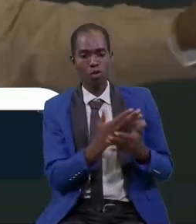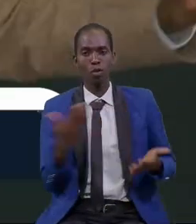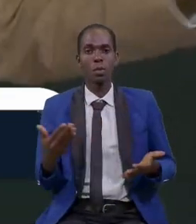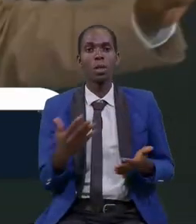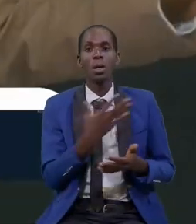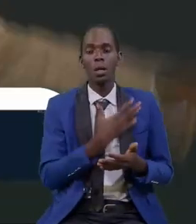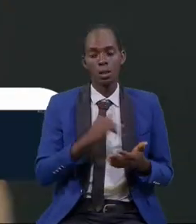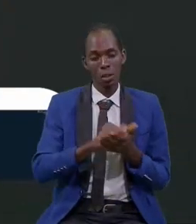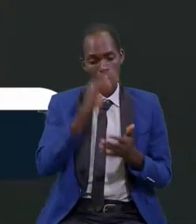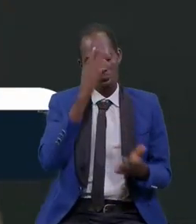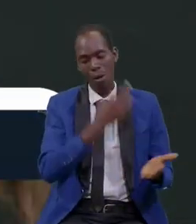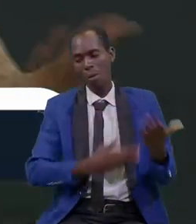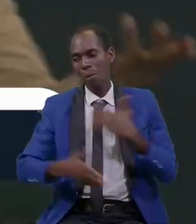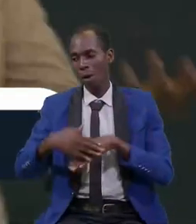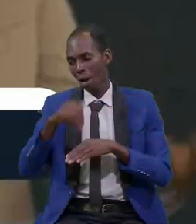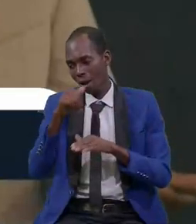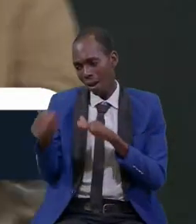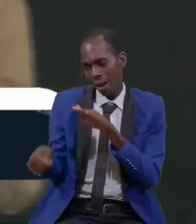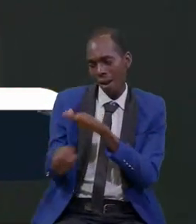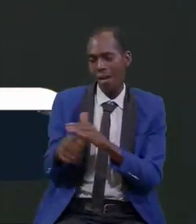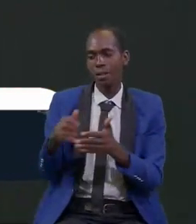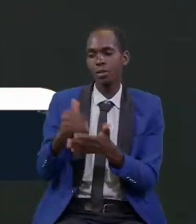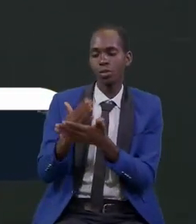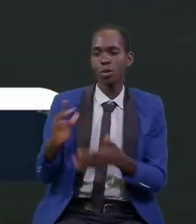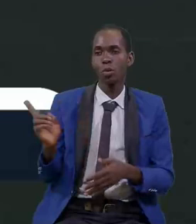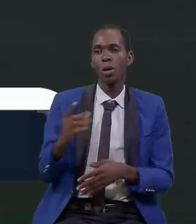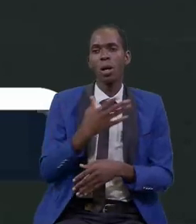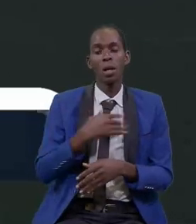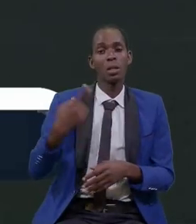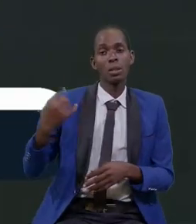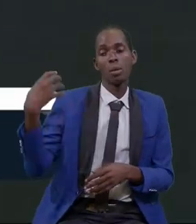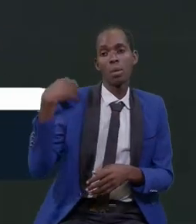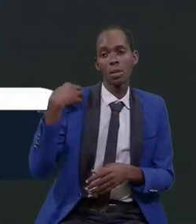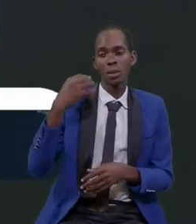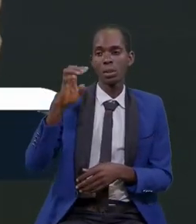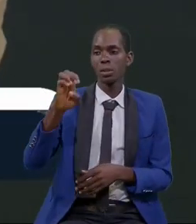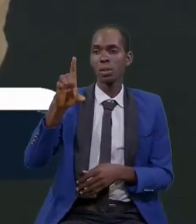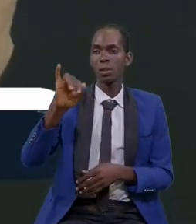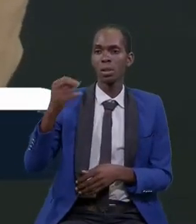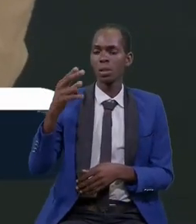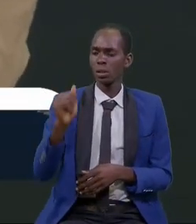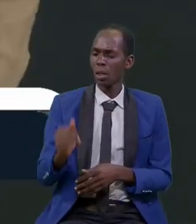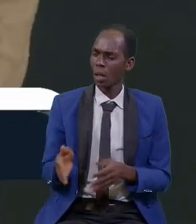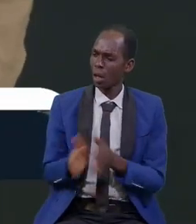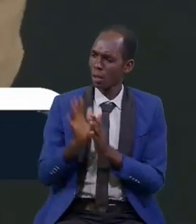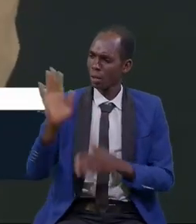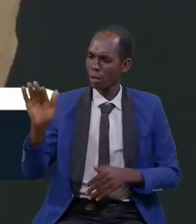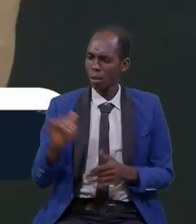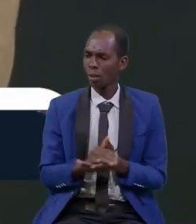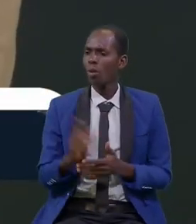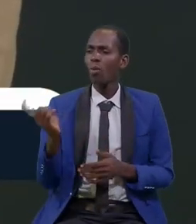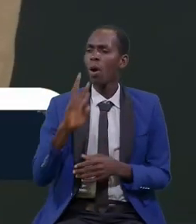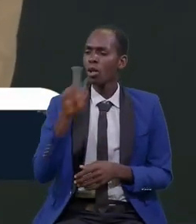il est revenu. Il a mis tout caché quelque part. Et Élisée a dit, d'où